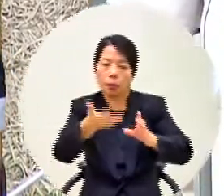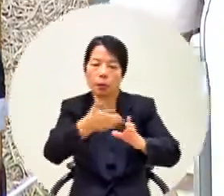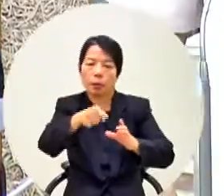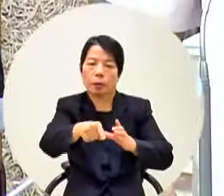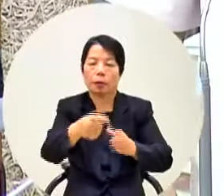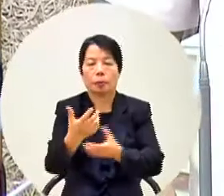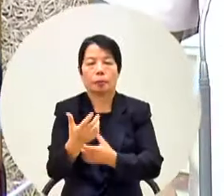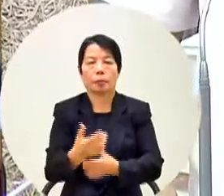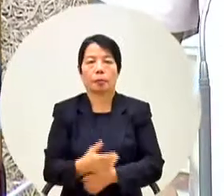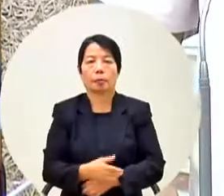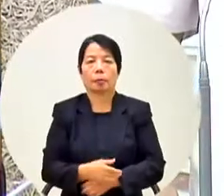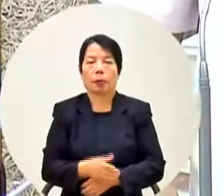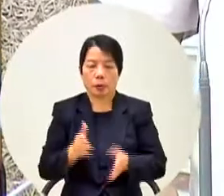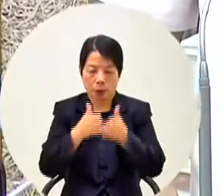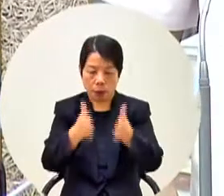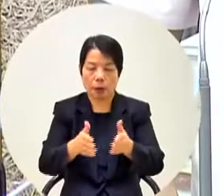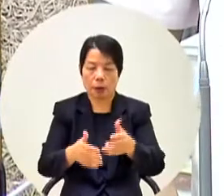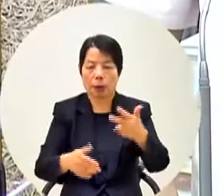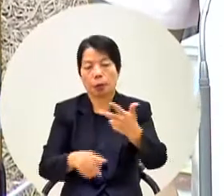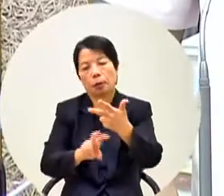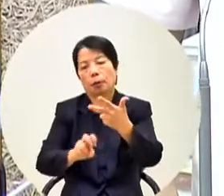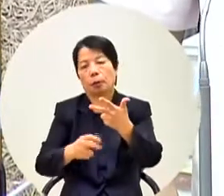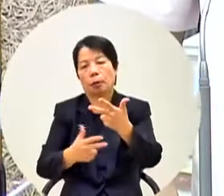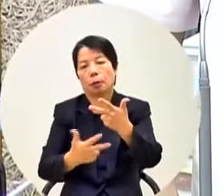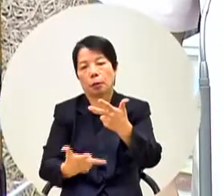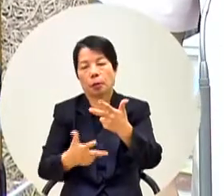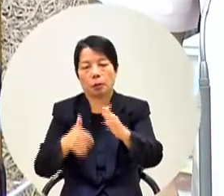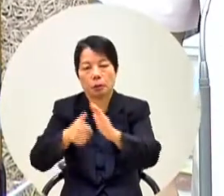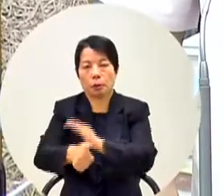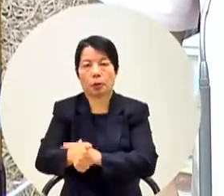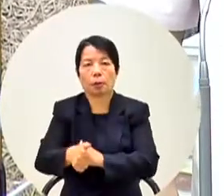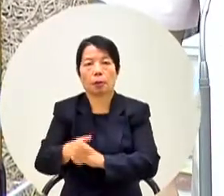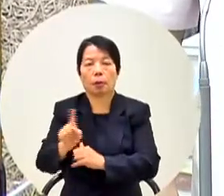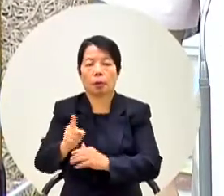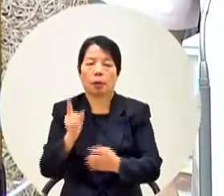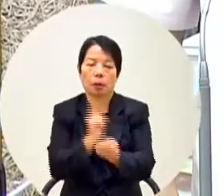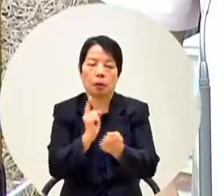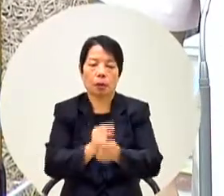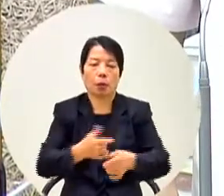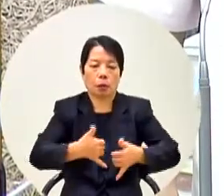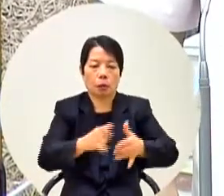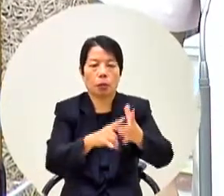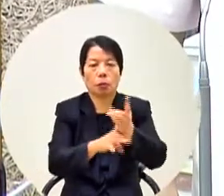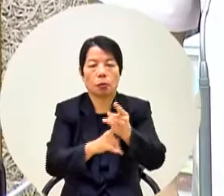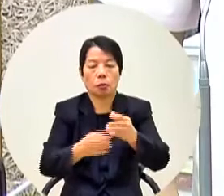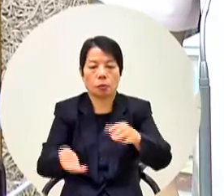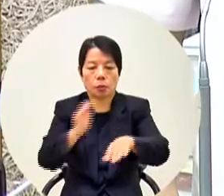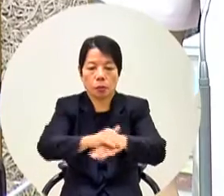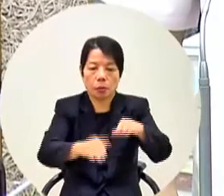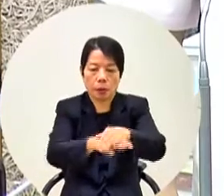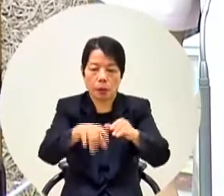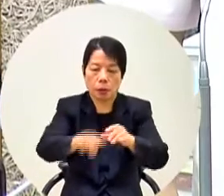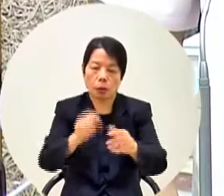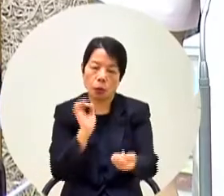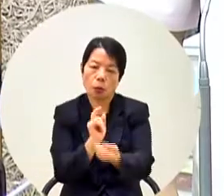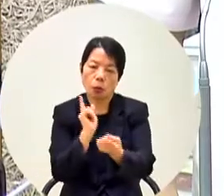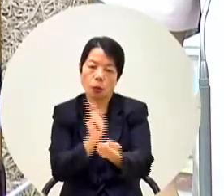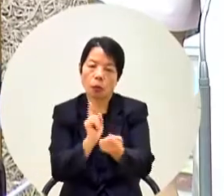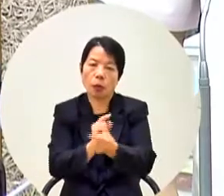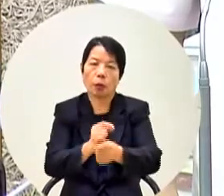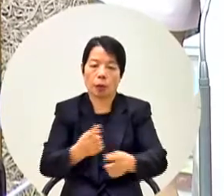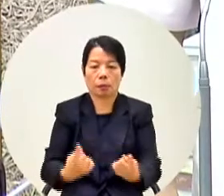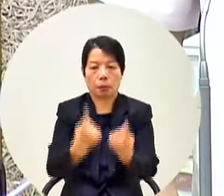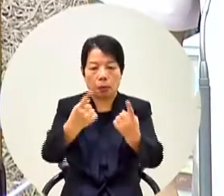他们在7月27进入我们陆竹掩埋场以后，针对调涨的部分，应该要回归